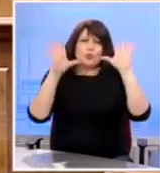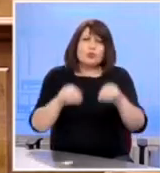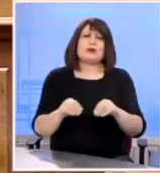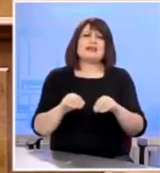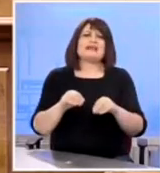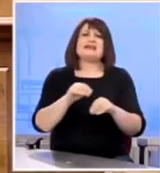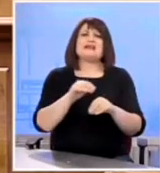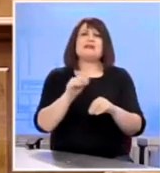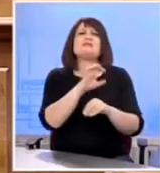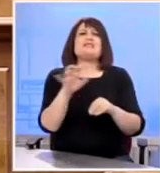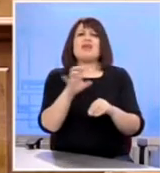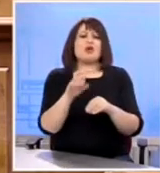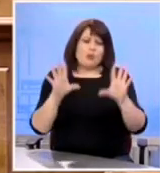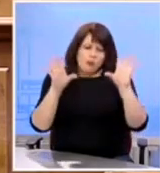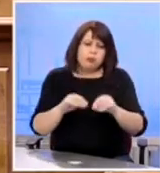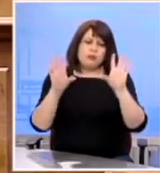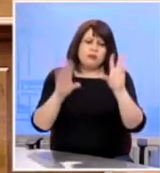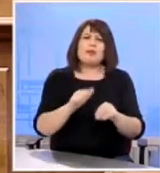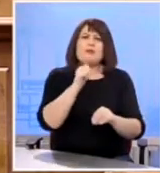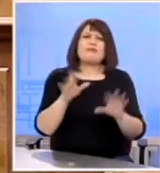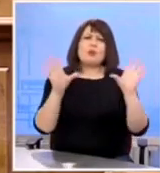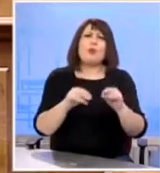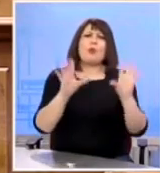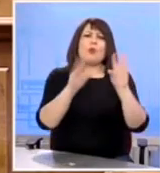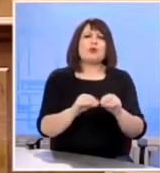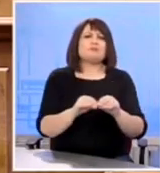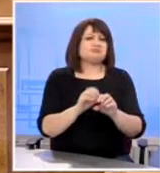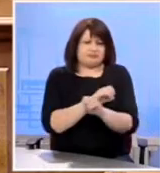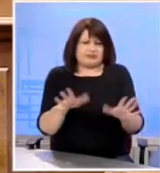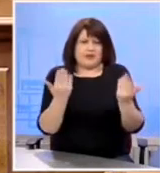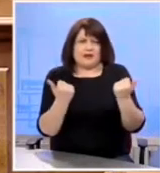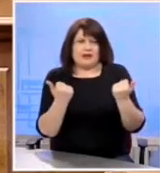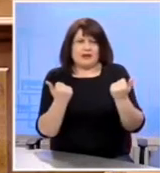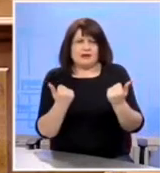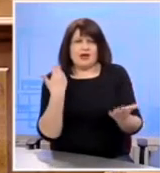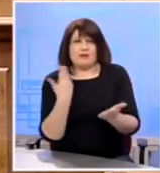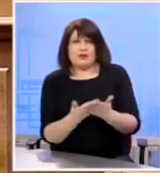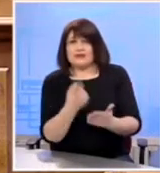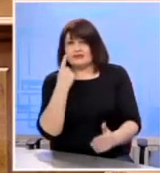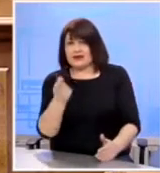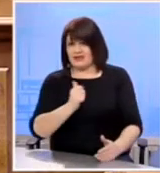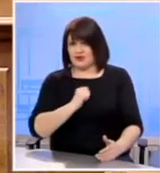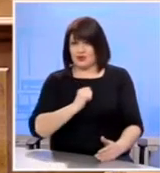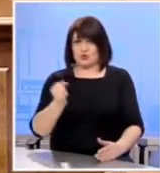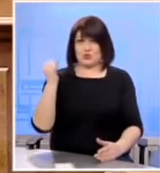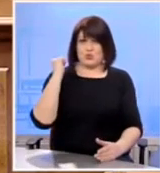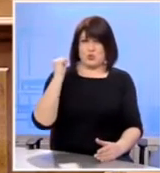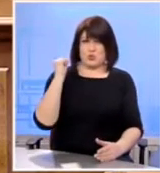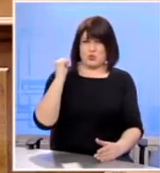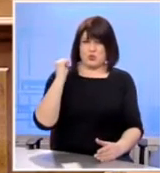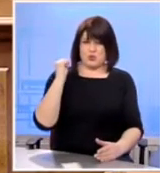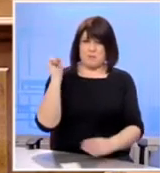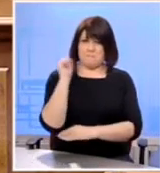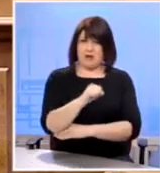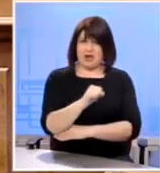σήματος, οποία άλλη απόδειξη ότι δεν είναι ο ιδιωτικός τομέας πανάκια για τα πάντα. Και